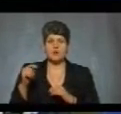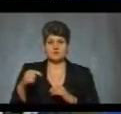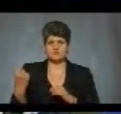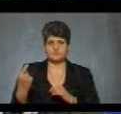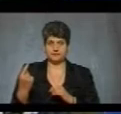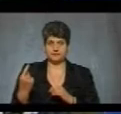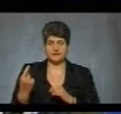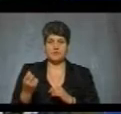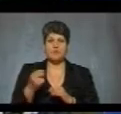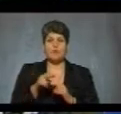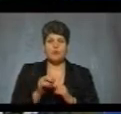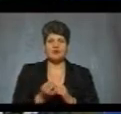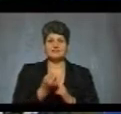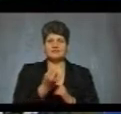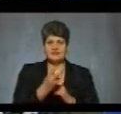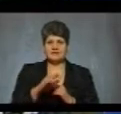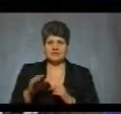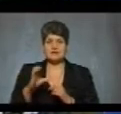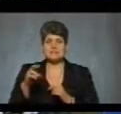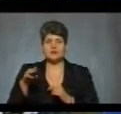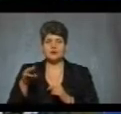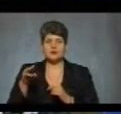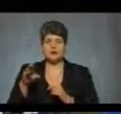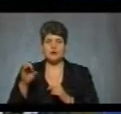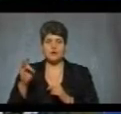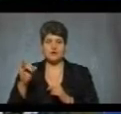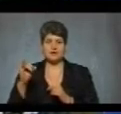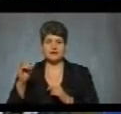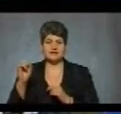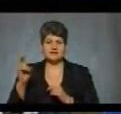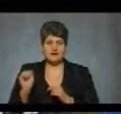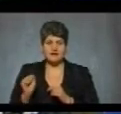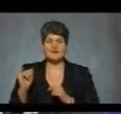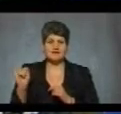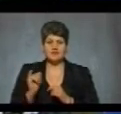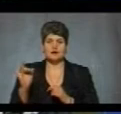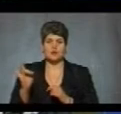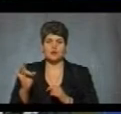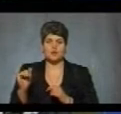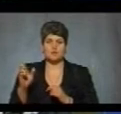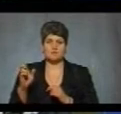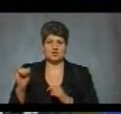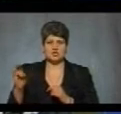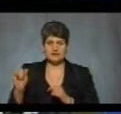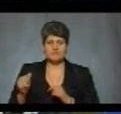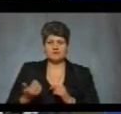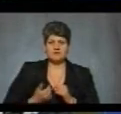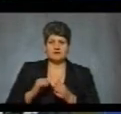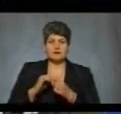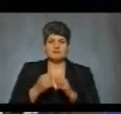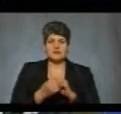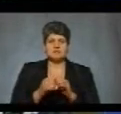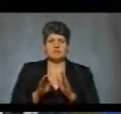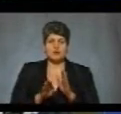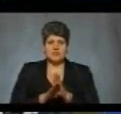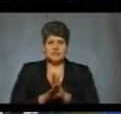по 12 дітей із Троїцького та Рубіжного. Вони проживатимуть у Борщівському районі, у Мельниці-Подільській, Скалі-Подільській,